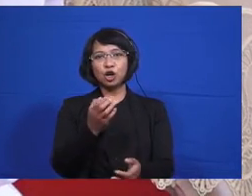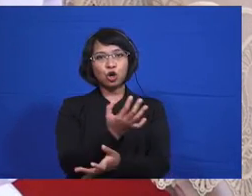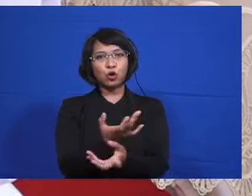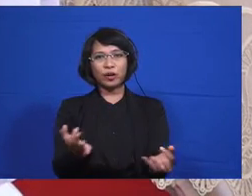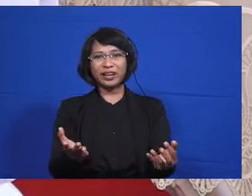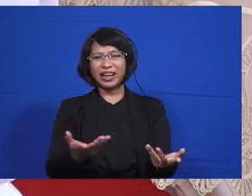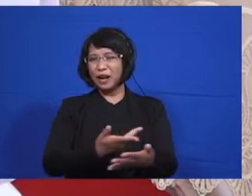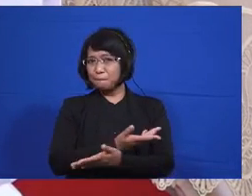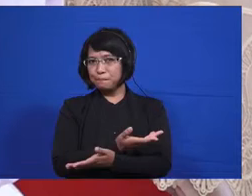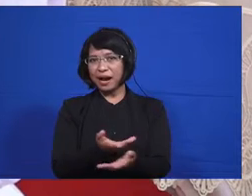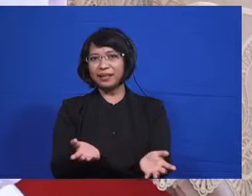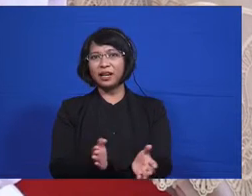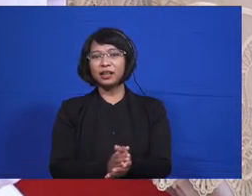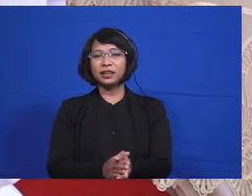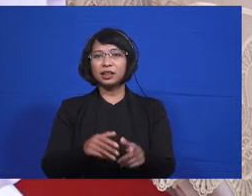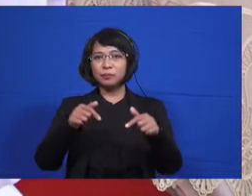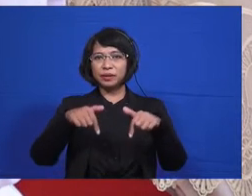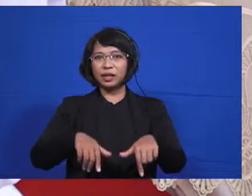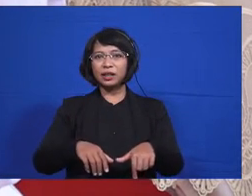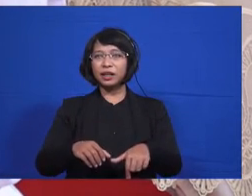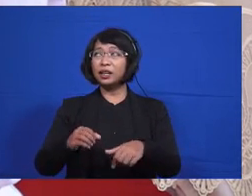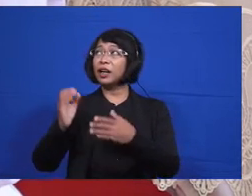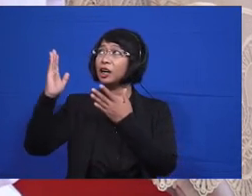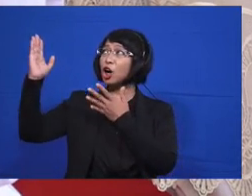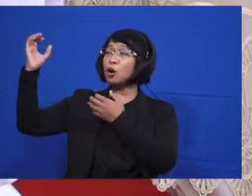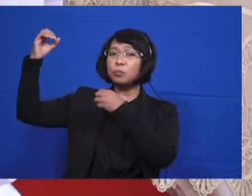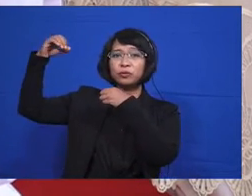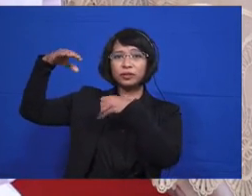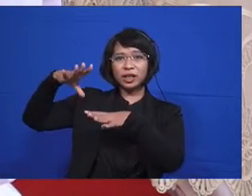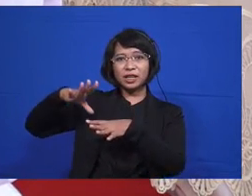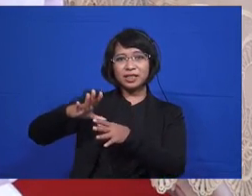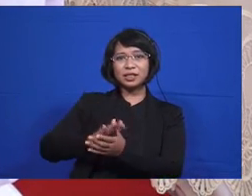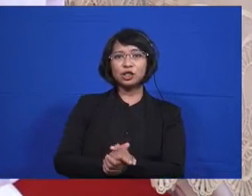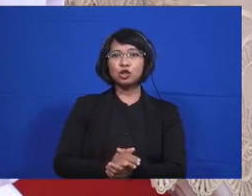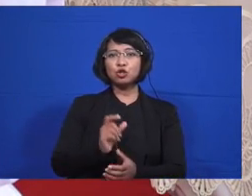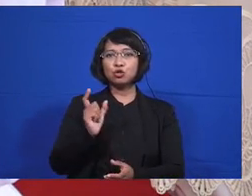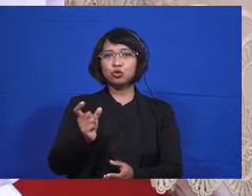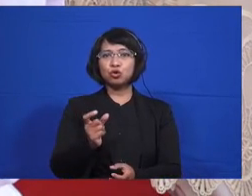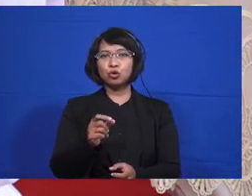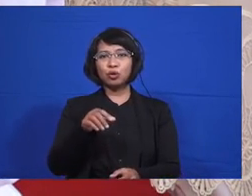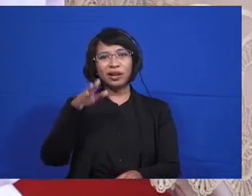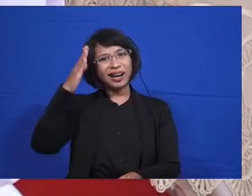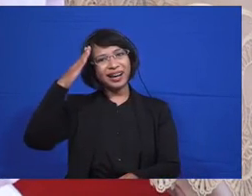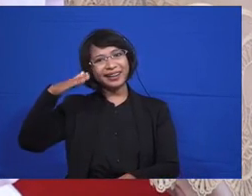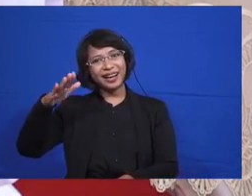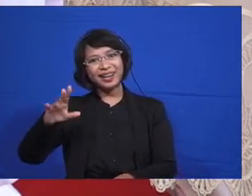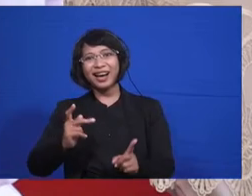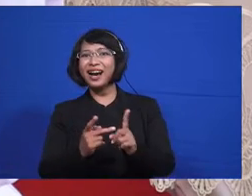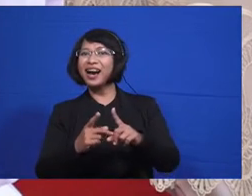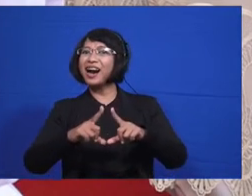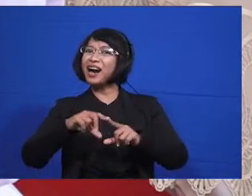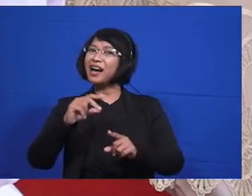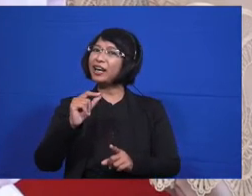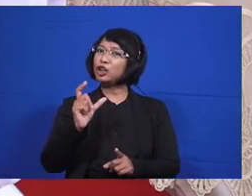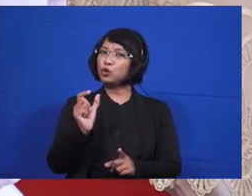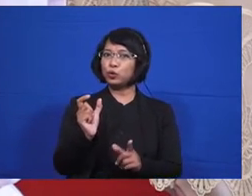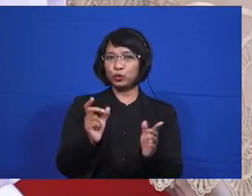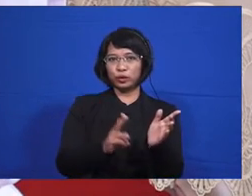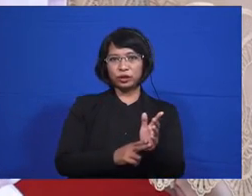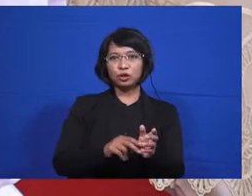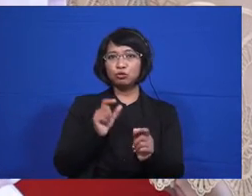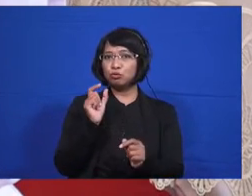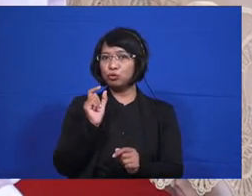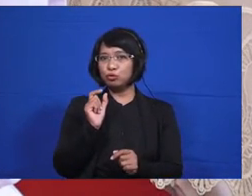Demikian pula, Engkau mencurahkan kesuburan kebapaan bagi anak-anak Harun, guna mencukupi jumlah